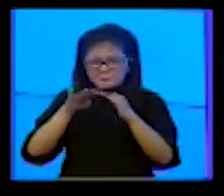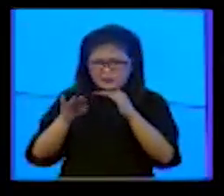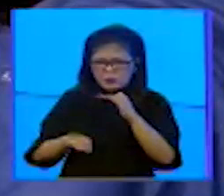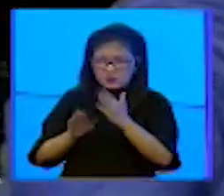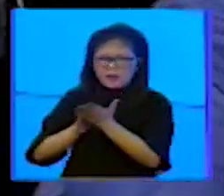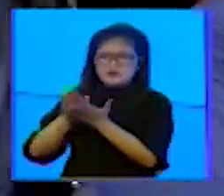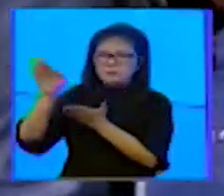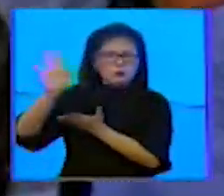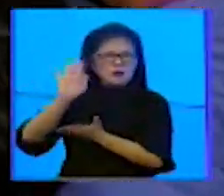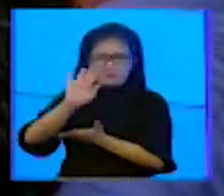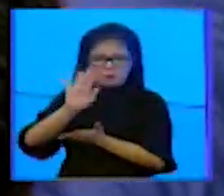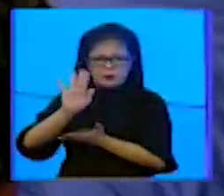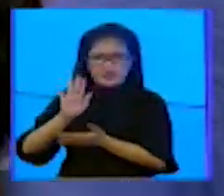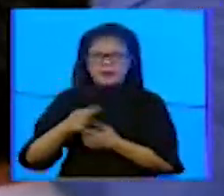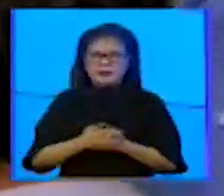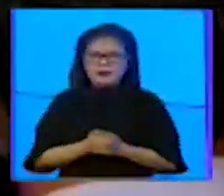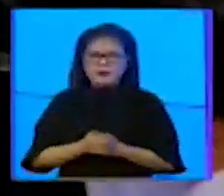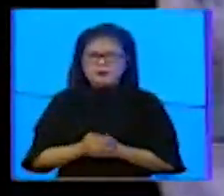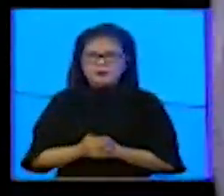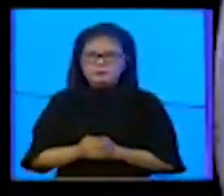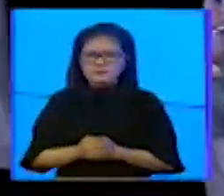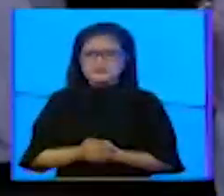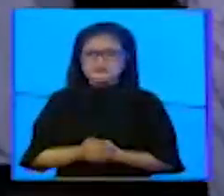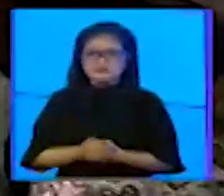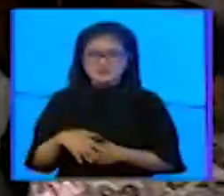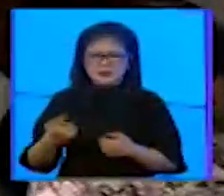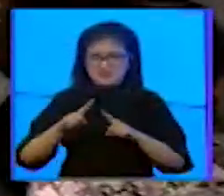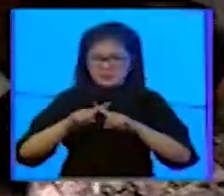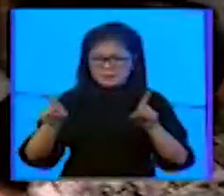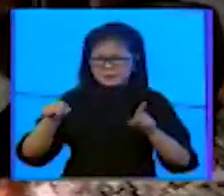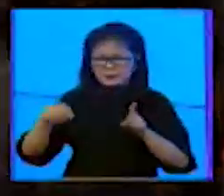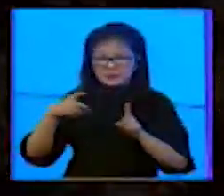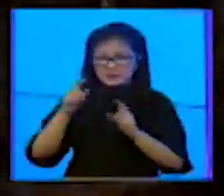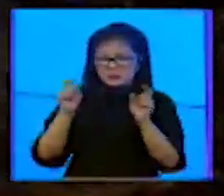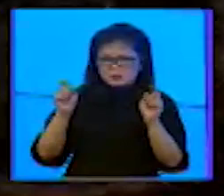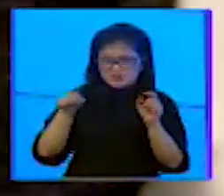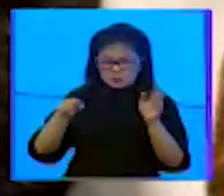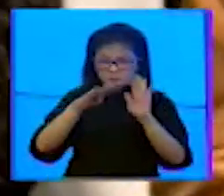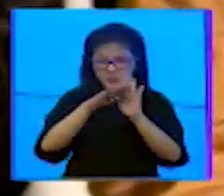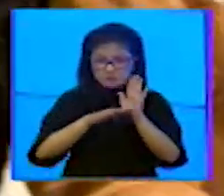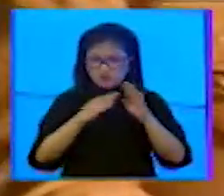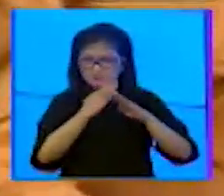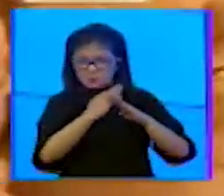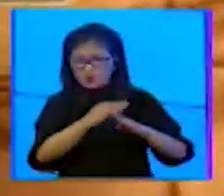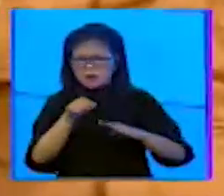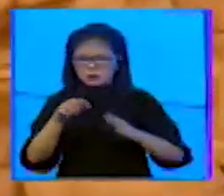Namun saat menjabat sebagai Menteri KKP, Edi Prabowo mencabut larangan ekspor benur di era Menteri Susi.